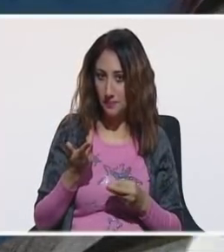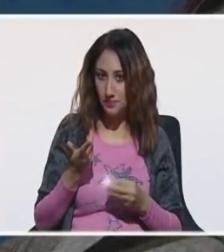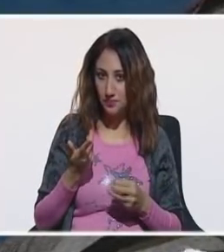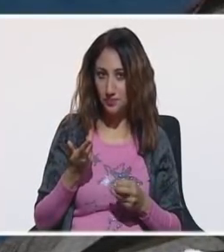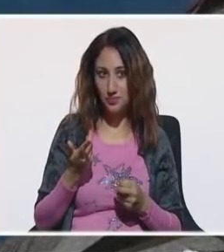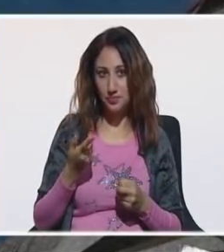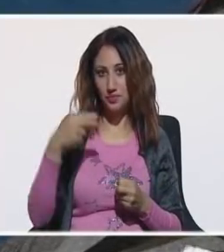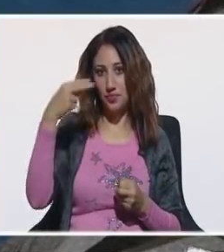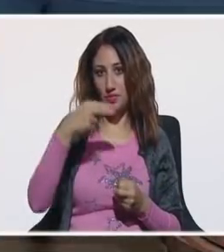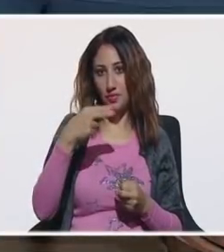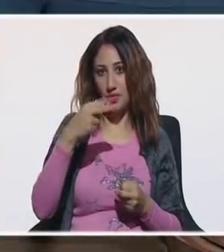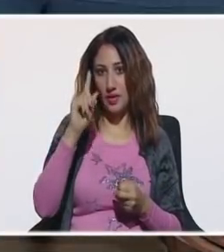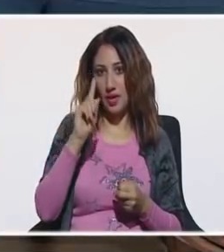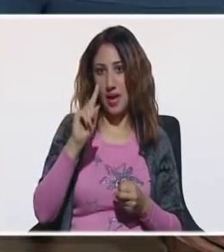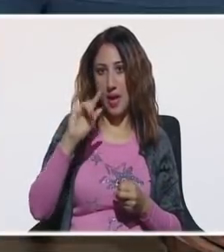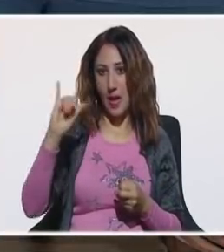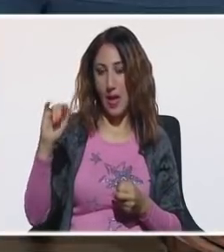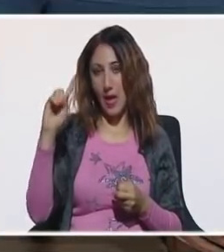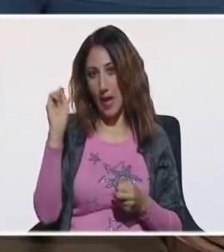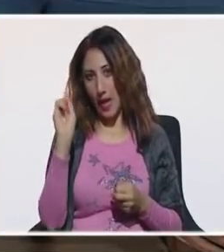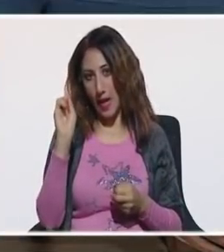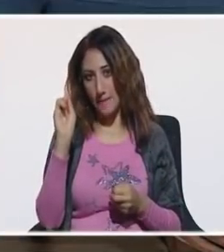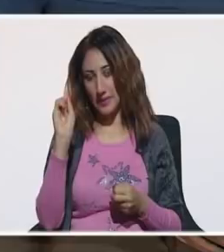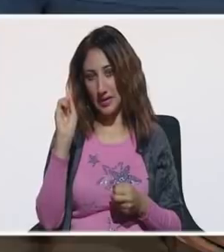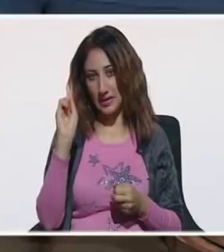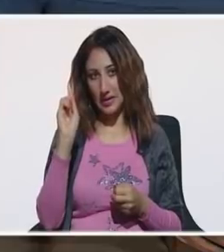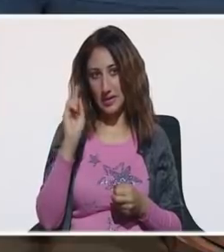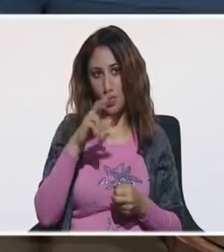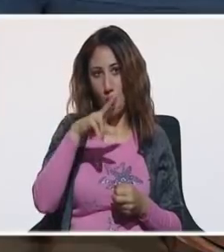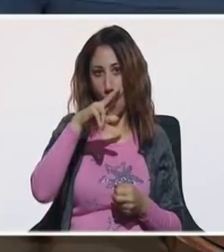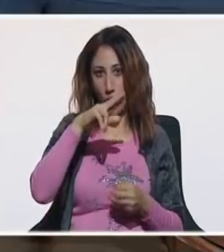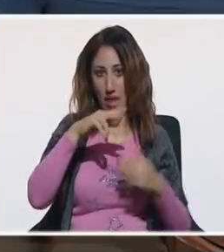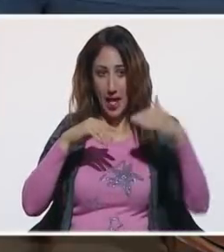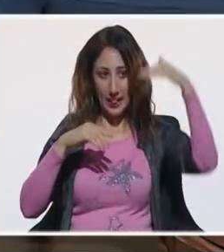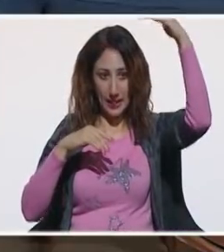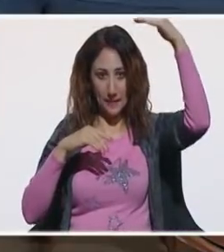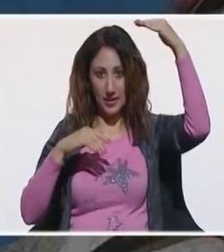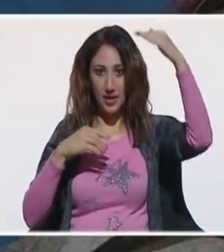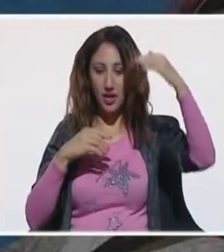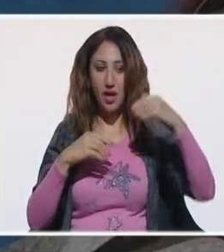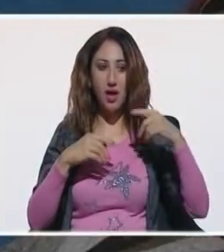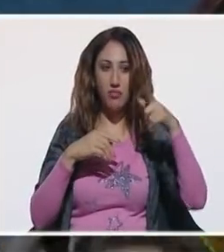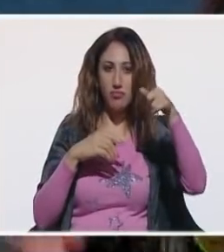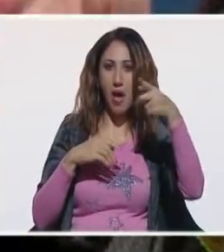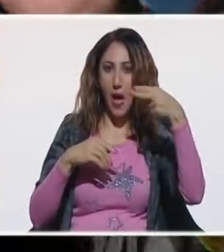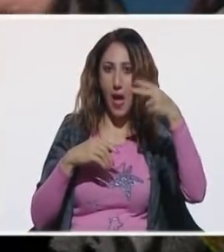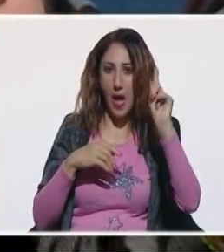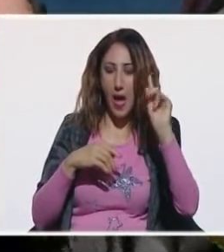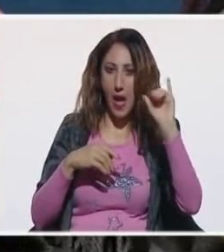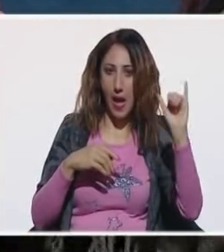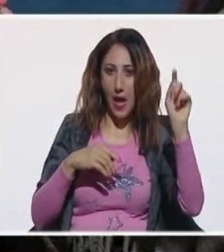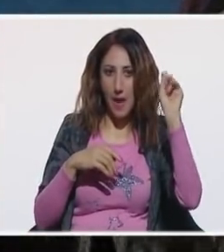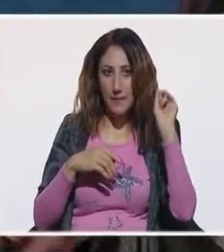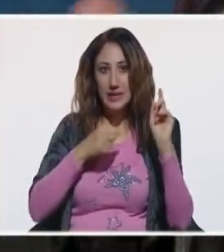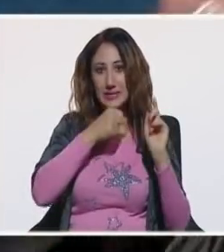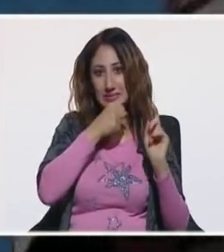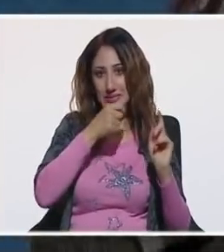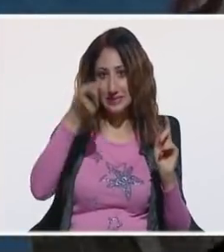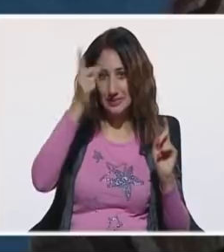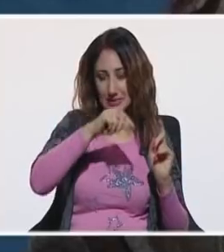يعني عبير يمكن ناهد اشتركت فيه اختها الكبيره انا وفريد وعبير بس ستها الله يرحمها